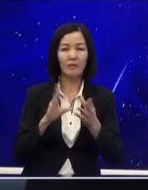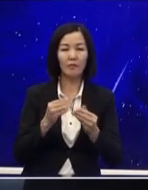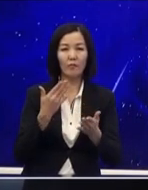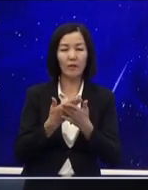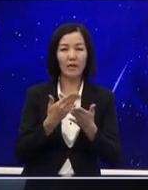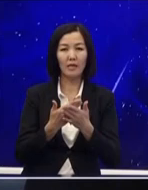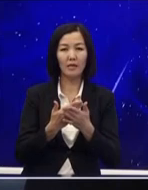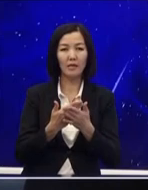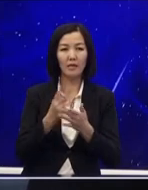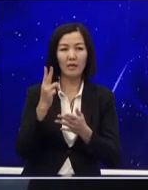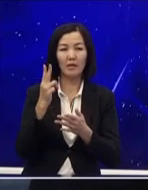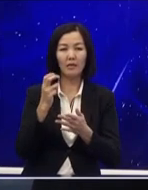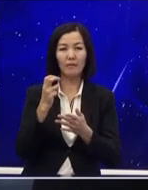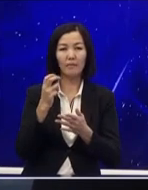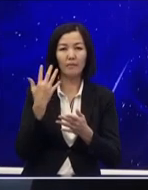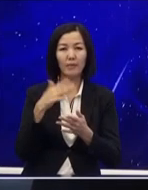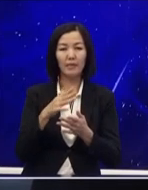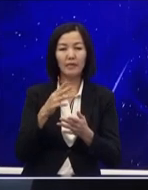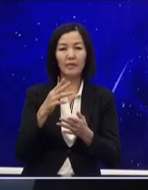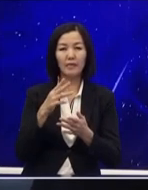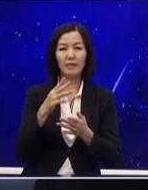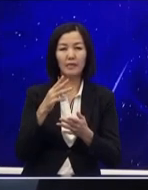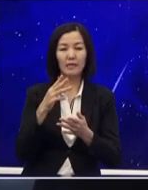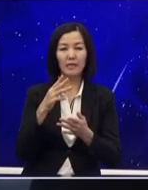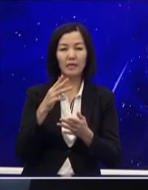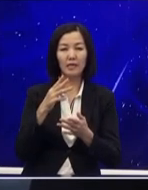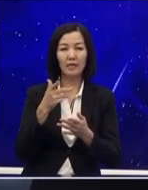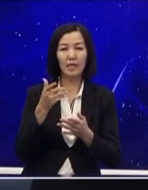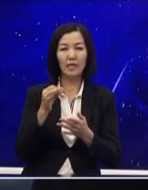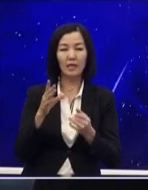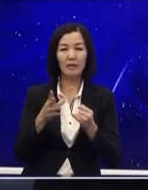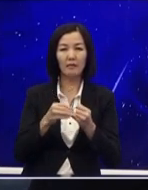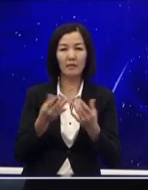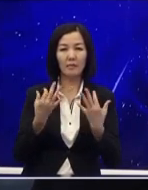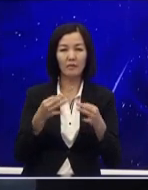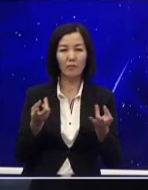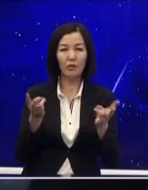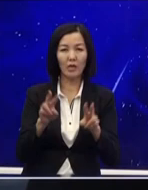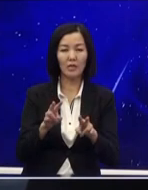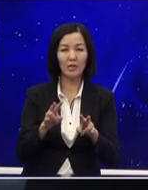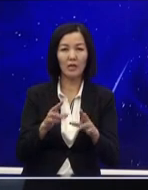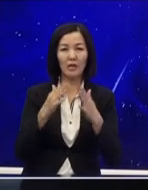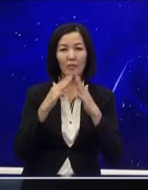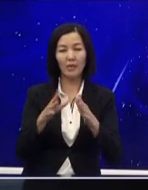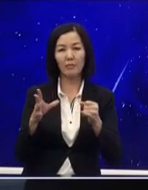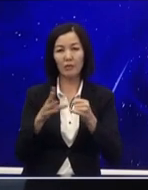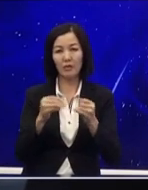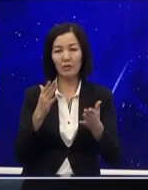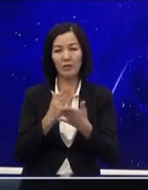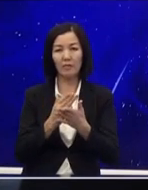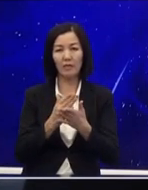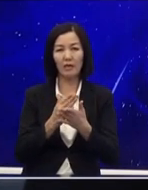порядка 50 тысяч гектаров, которые не осваиваются. В основном это такие пастбищные земли,